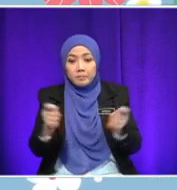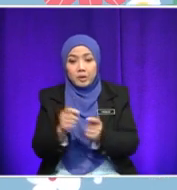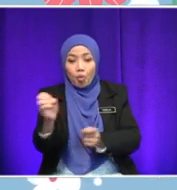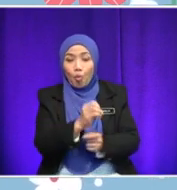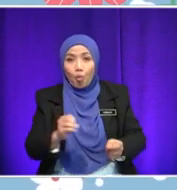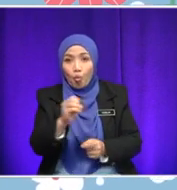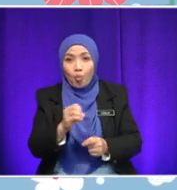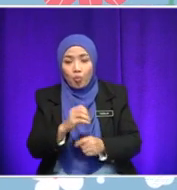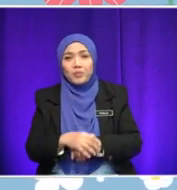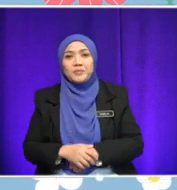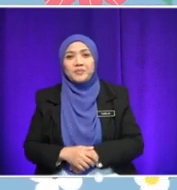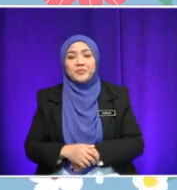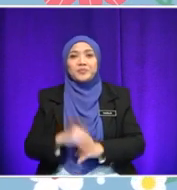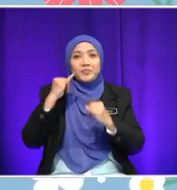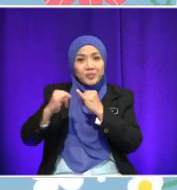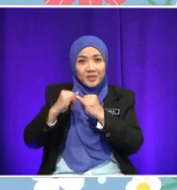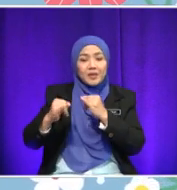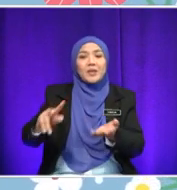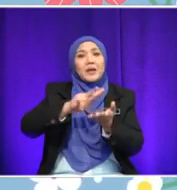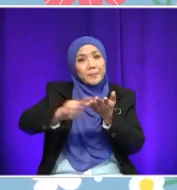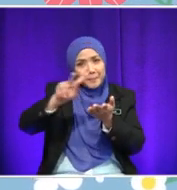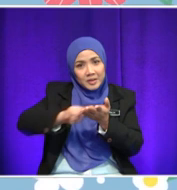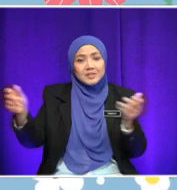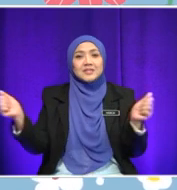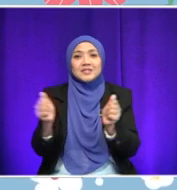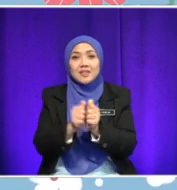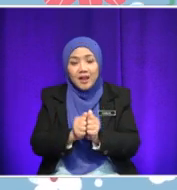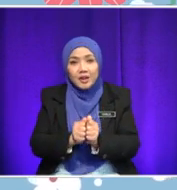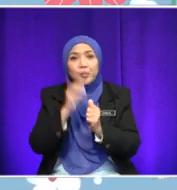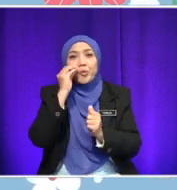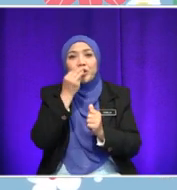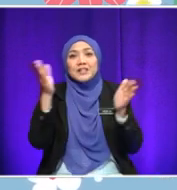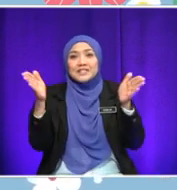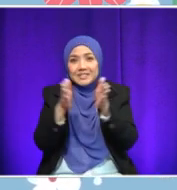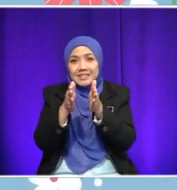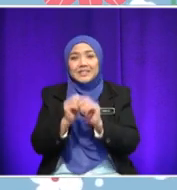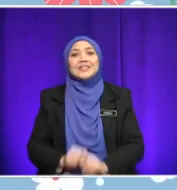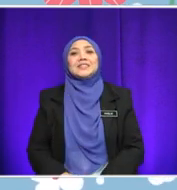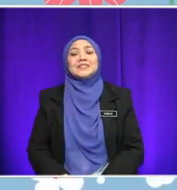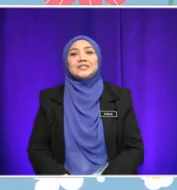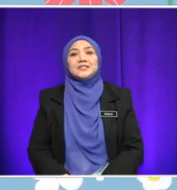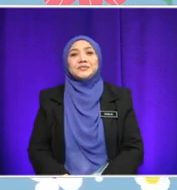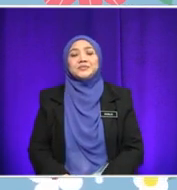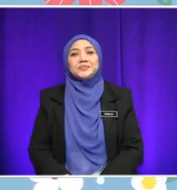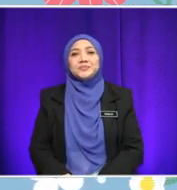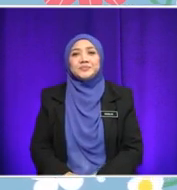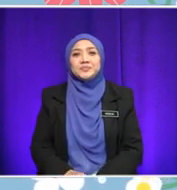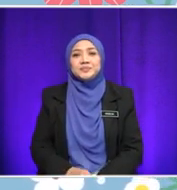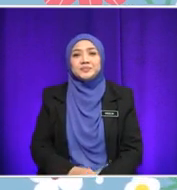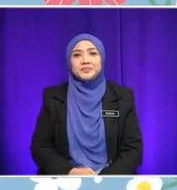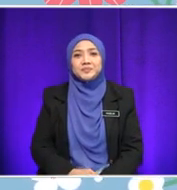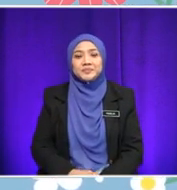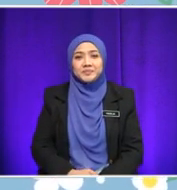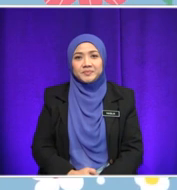tinggal adalah perkemaskan dengan bunga kecil Terima kasih nih tempat kosong